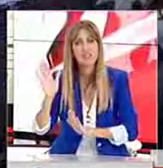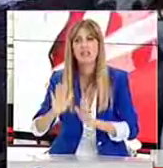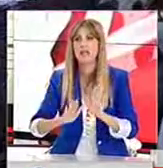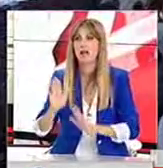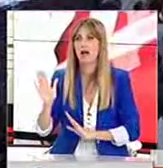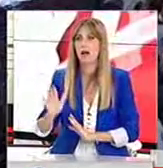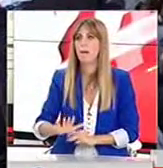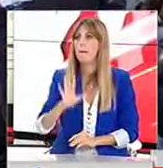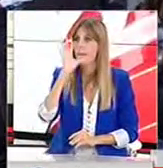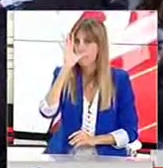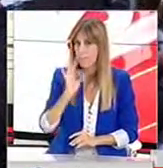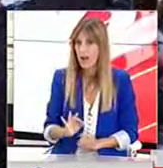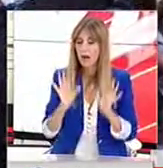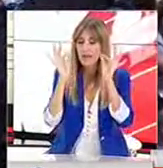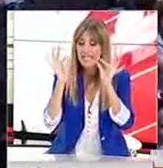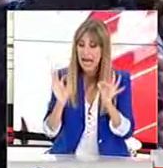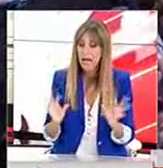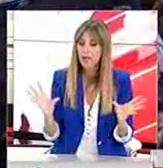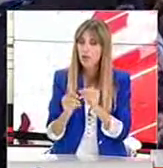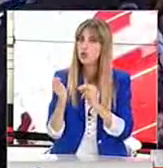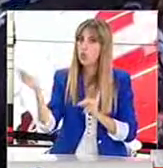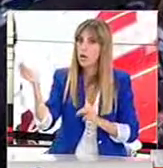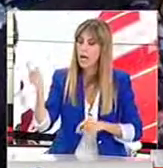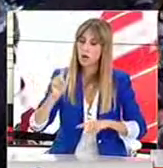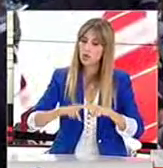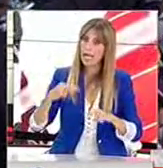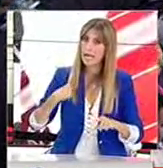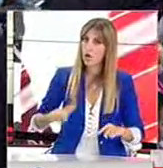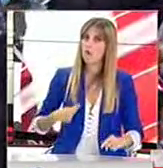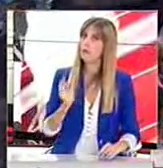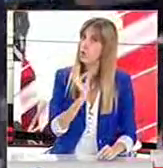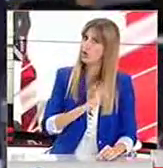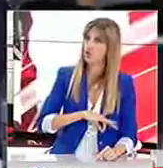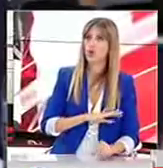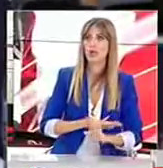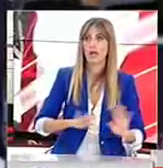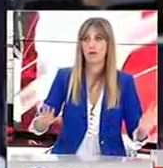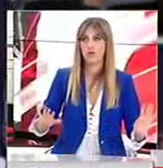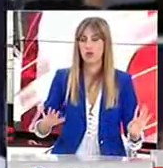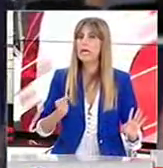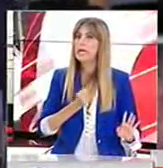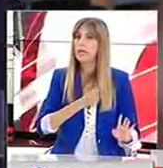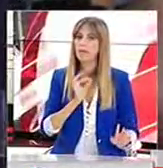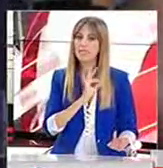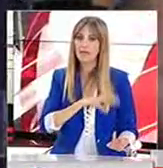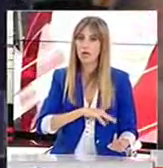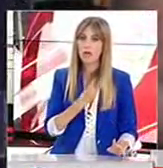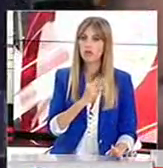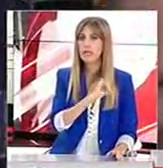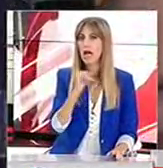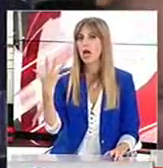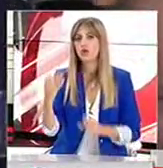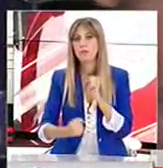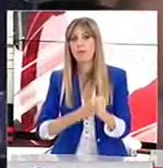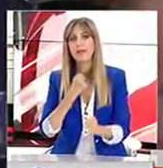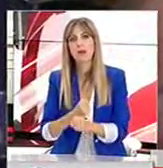χρέος διασφαλίζουν το ελληνικό δημόσιο και ενδεχομένως και για περισσότερα από 2,5 χρόνια, μπορεί και για 3 έως 5. Όχι, και μια δεκαετία. Δεν